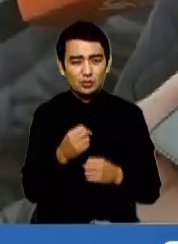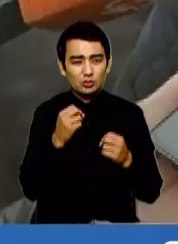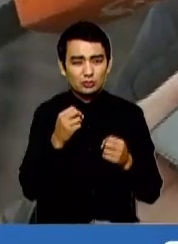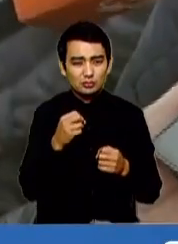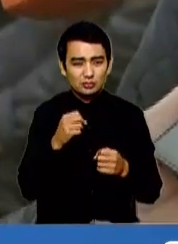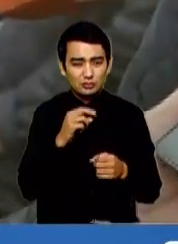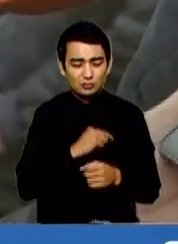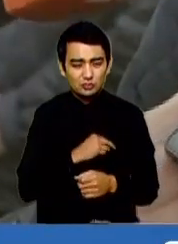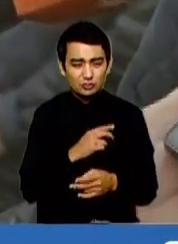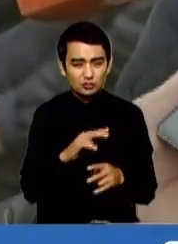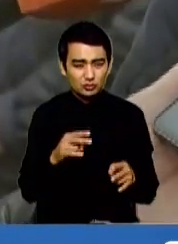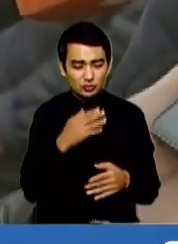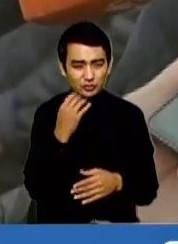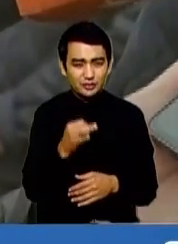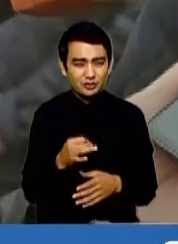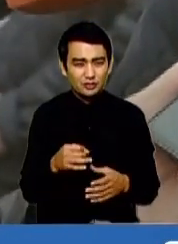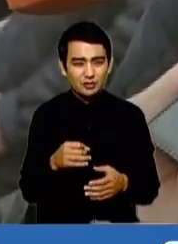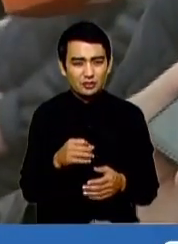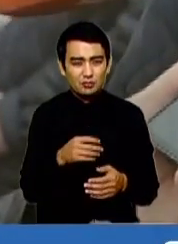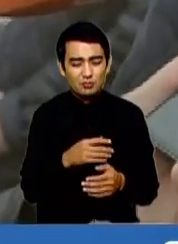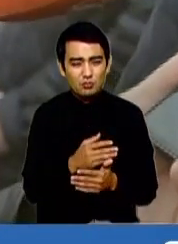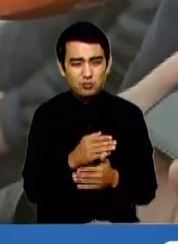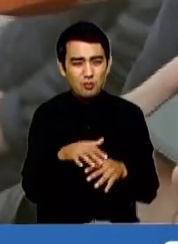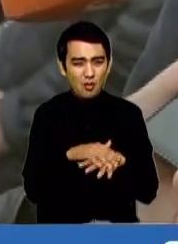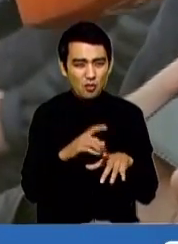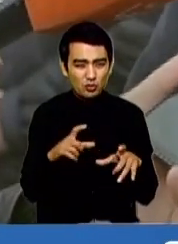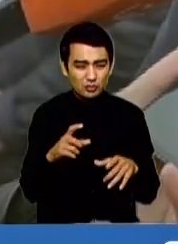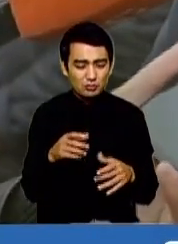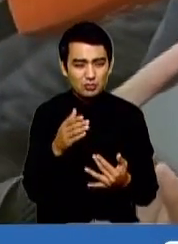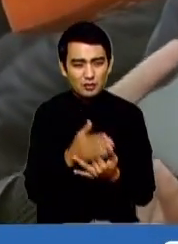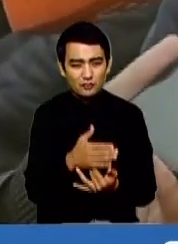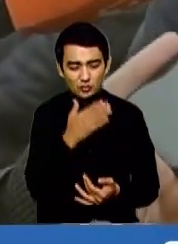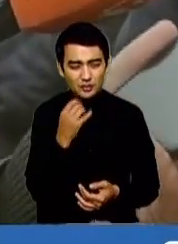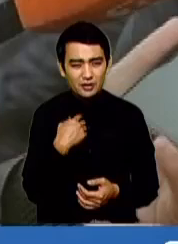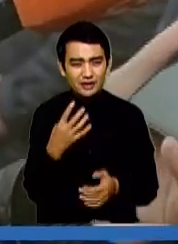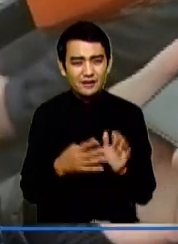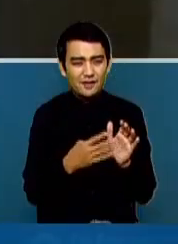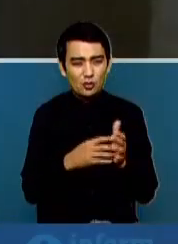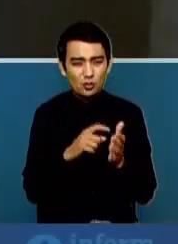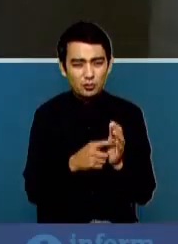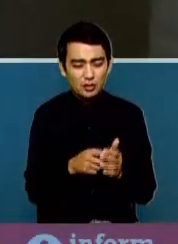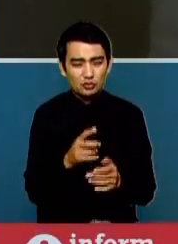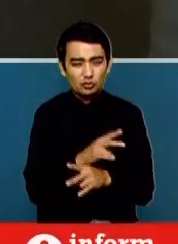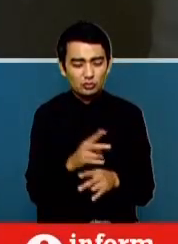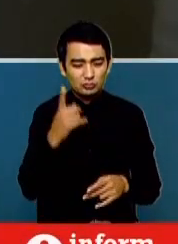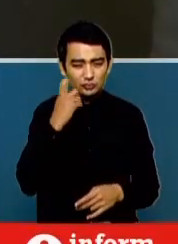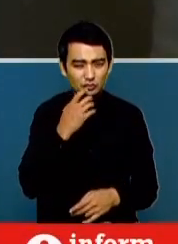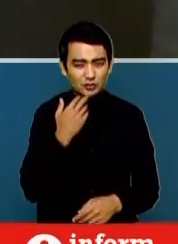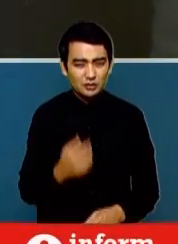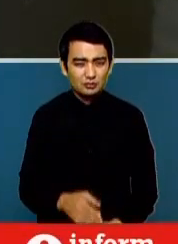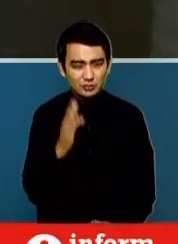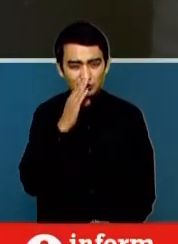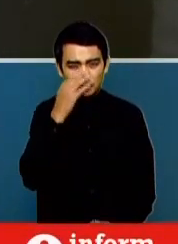уже. Бүгін көп группалардың тең жартысы келген жоқ. Bizim grupağa mesela 9-cı topqa eşine aytılğan joq. Ata-analardың aşuğın